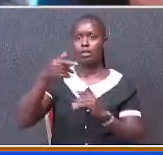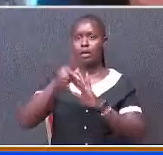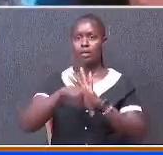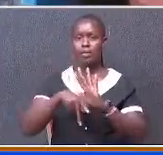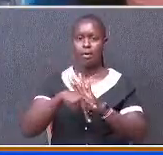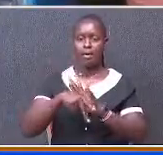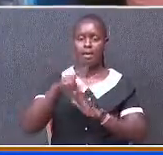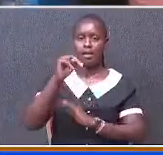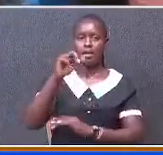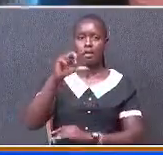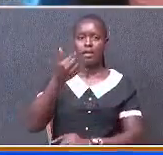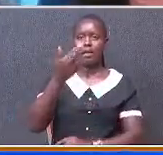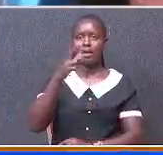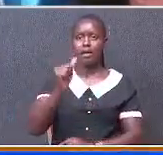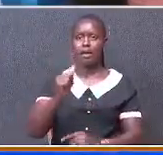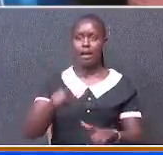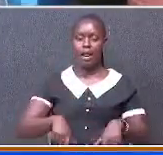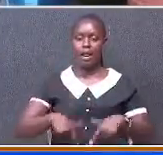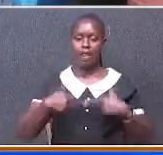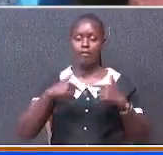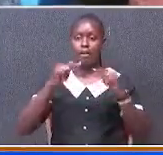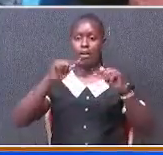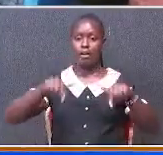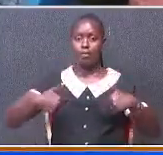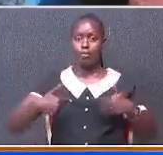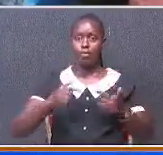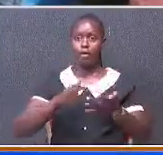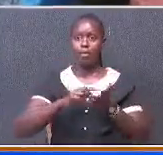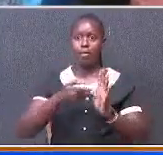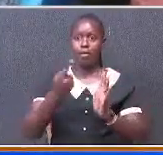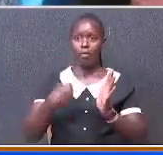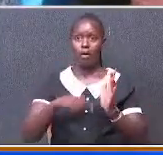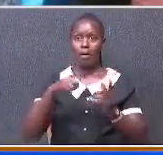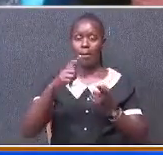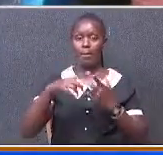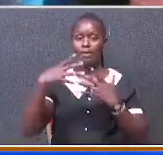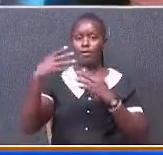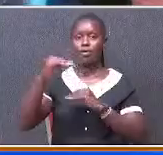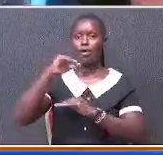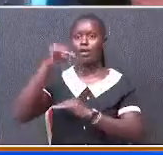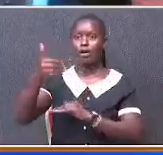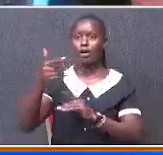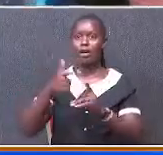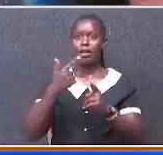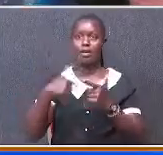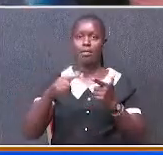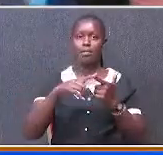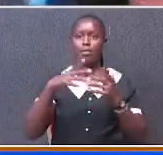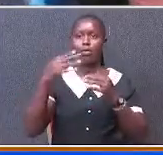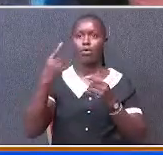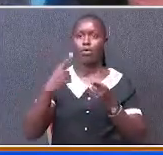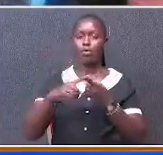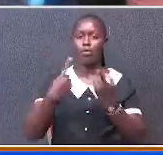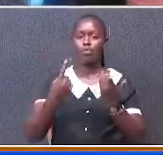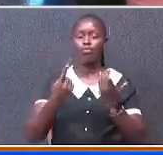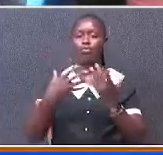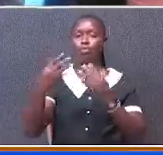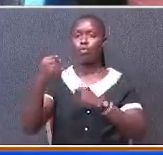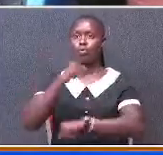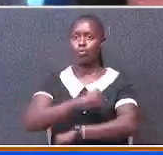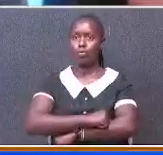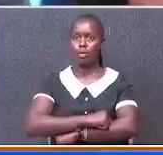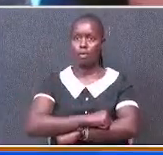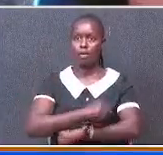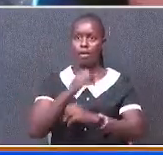in Rimuru. So lazima niende town ndio nirudi kumpeleka shule. So if we can have